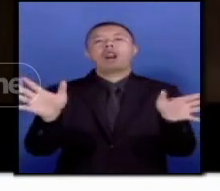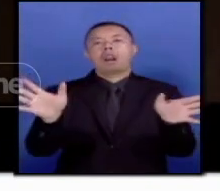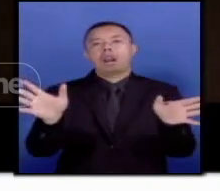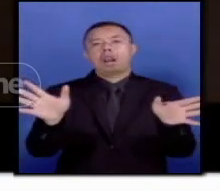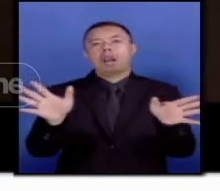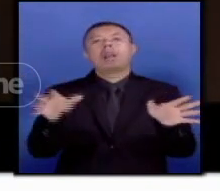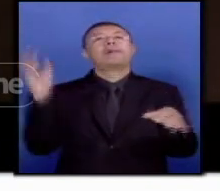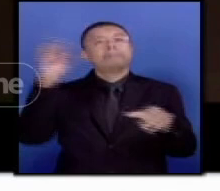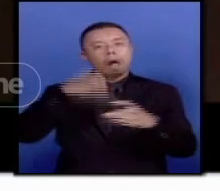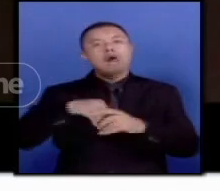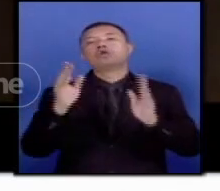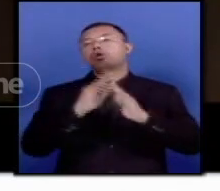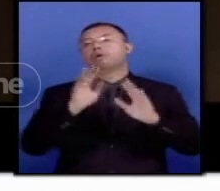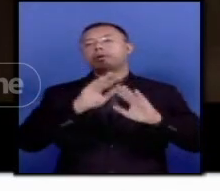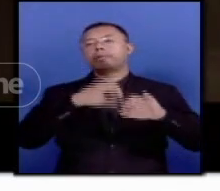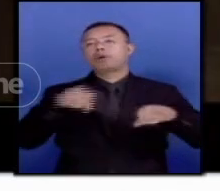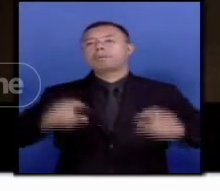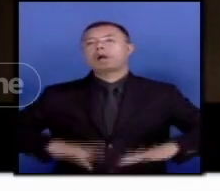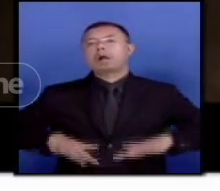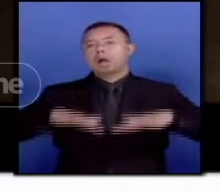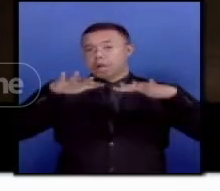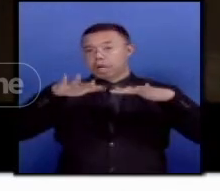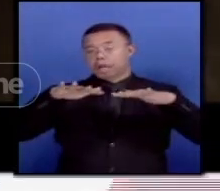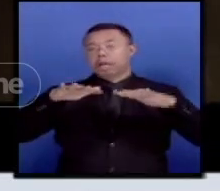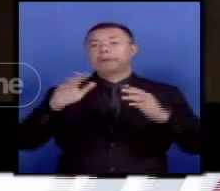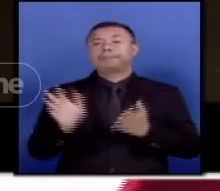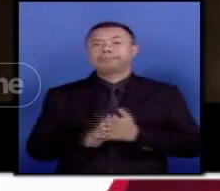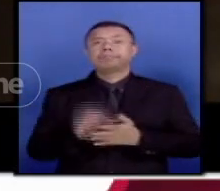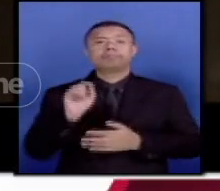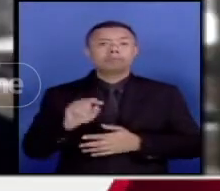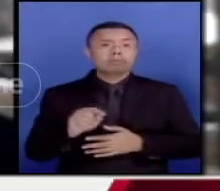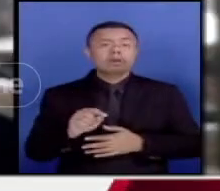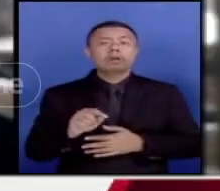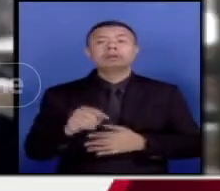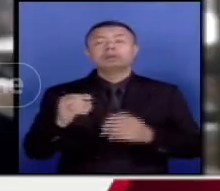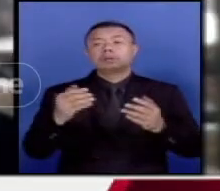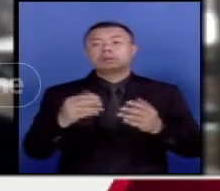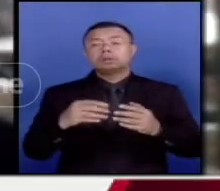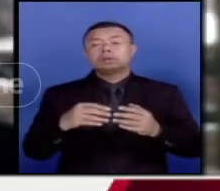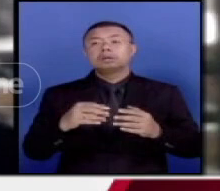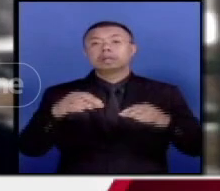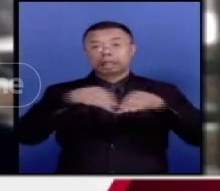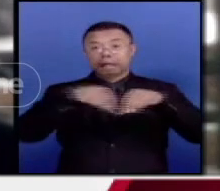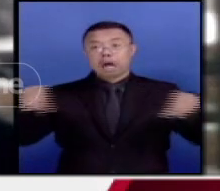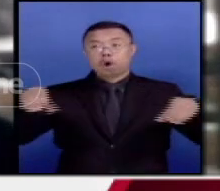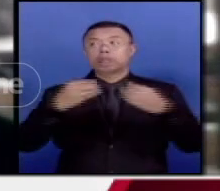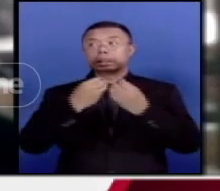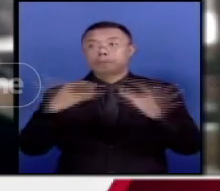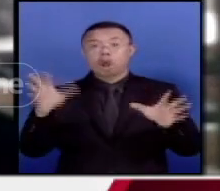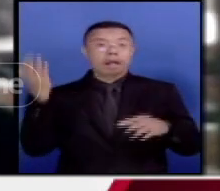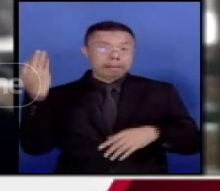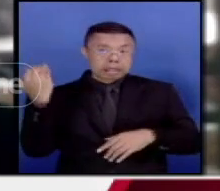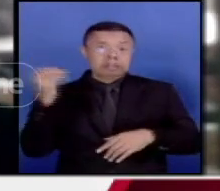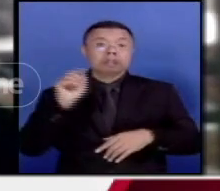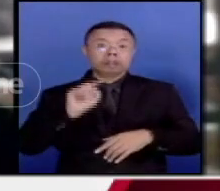itu menggenangi Perumahan trik Damai atau tepatnya di RW 8 namun begitu karena Bendungan tanggul jebol pada saat yang kemarin